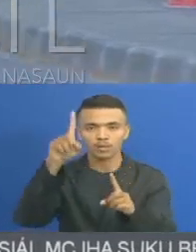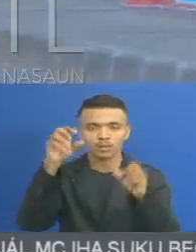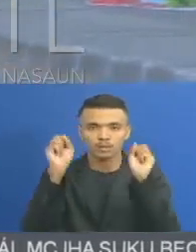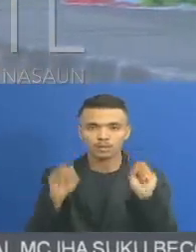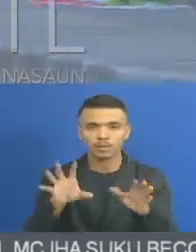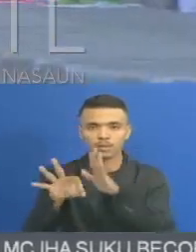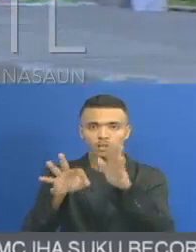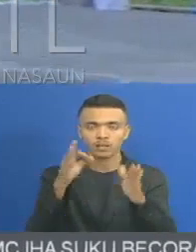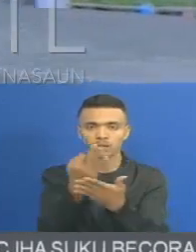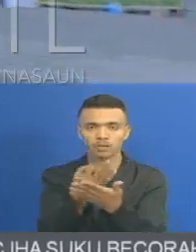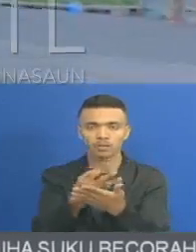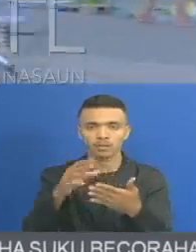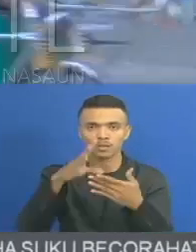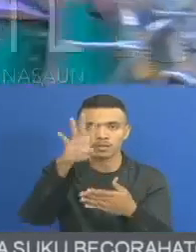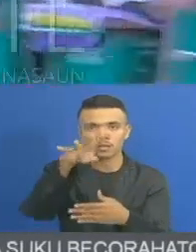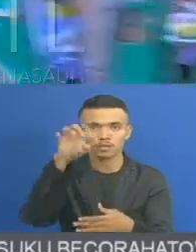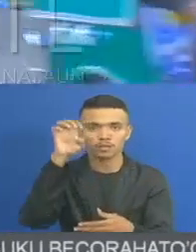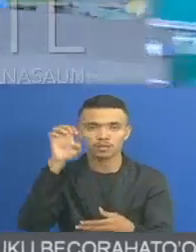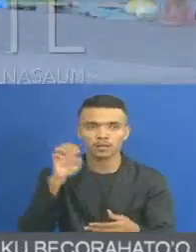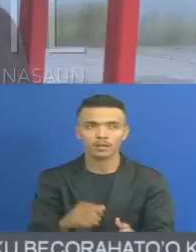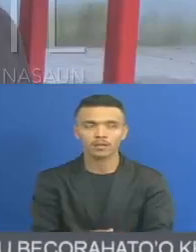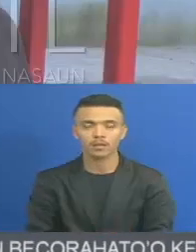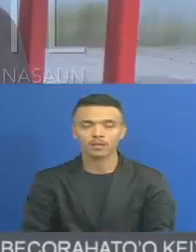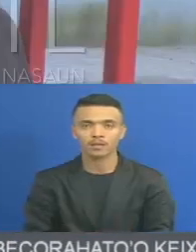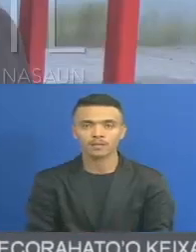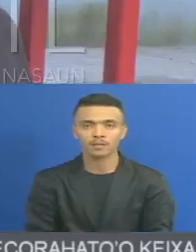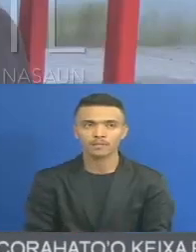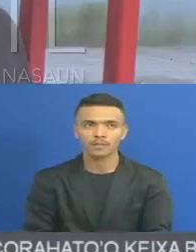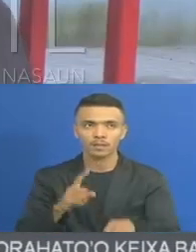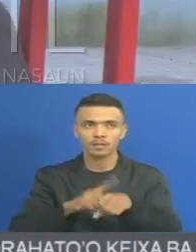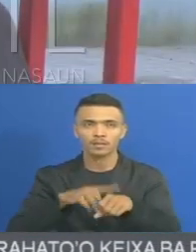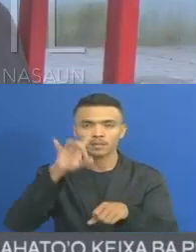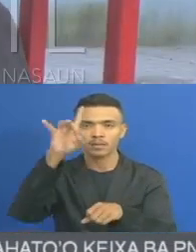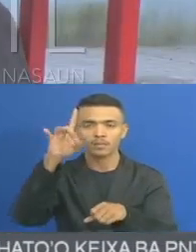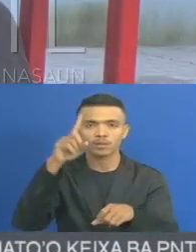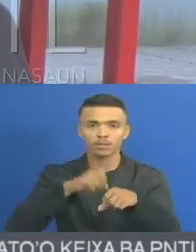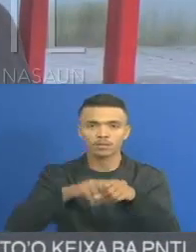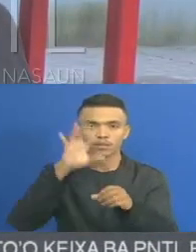dolar atu saat. Tu kualu to tu siakalan, rumah